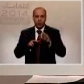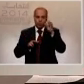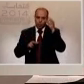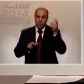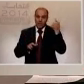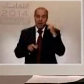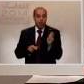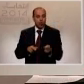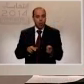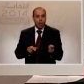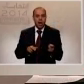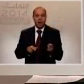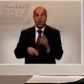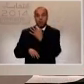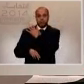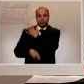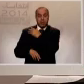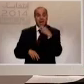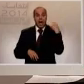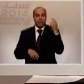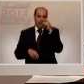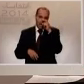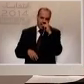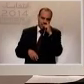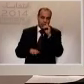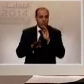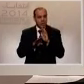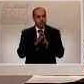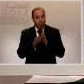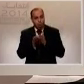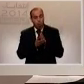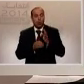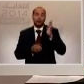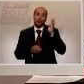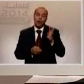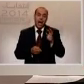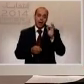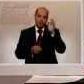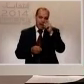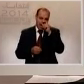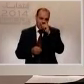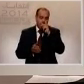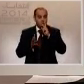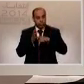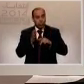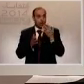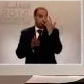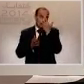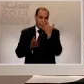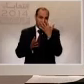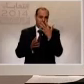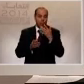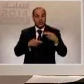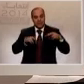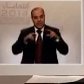دوائرها الطبيعيه كقائد للعالم العربي وداعمه لحقوق الشعب العربي ورائده لقراتها الافريقيه